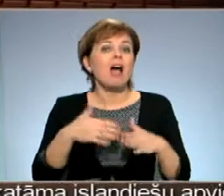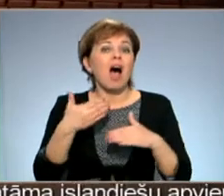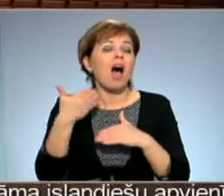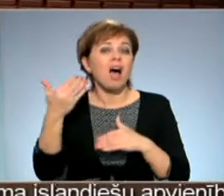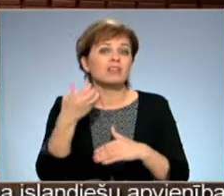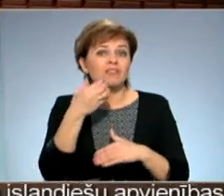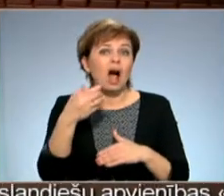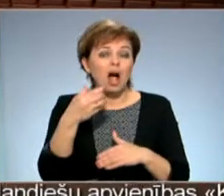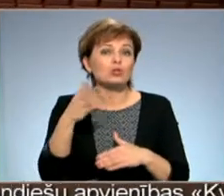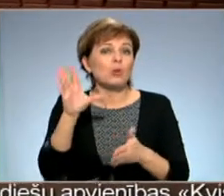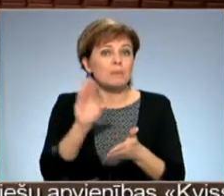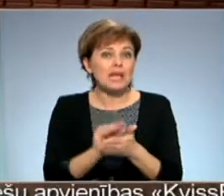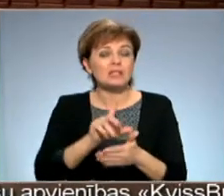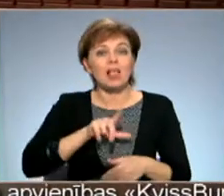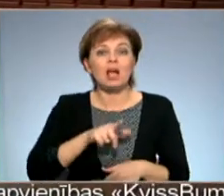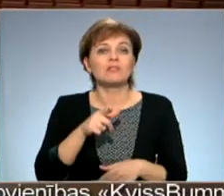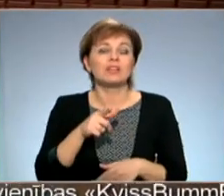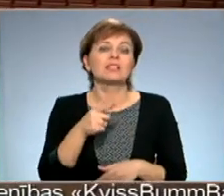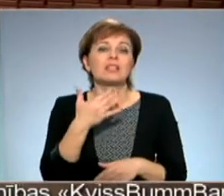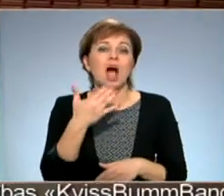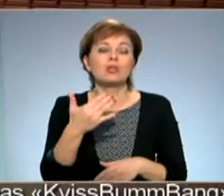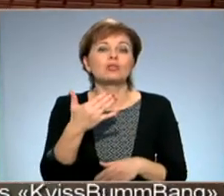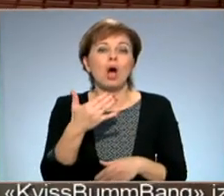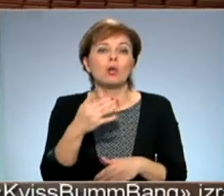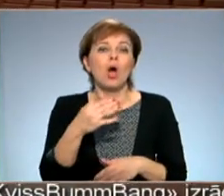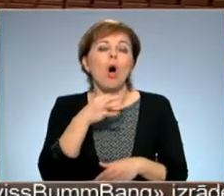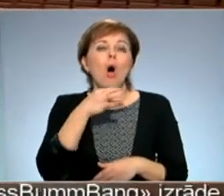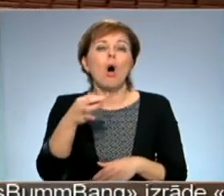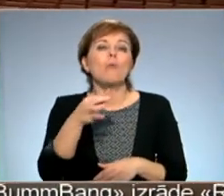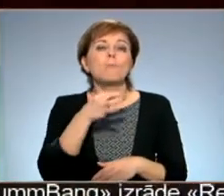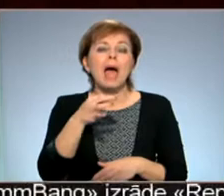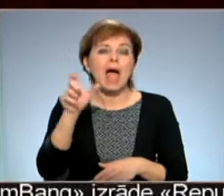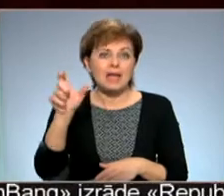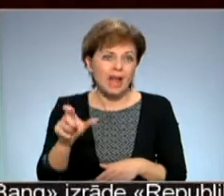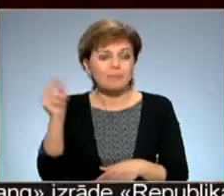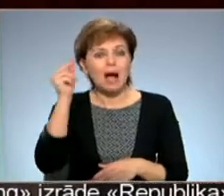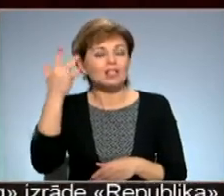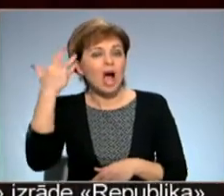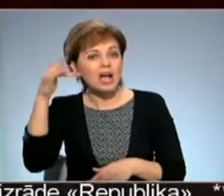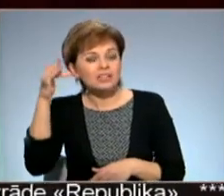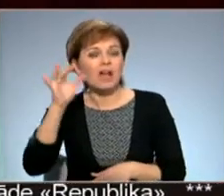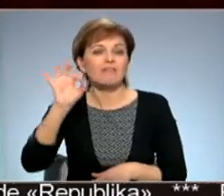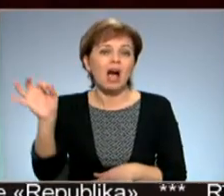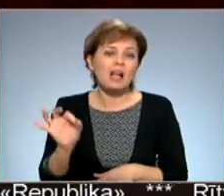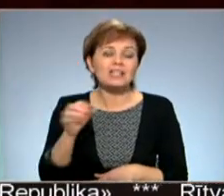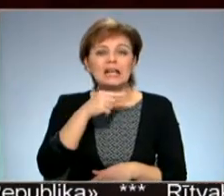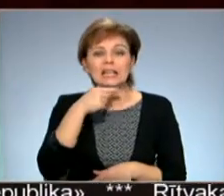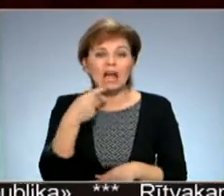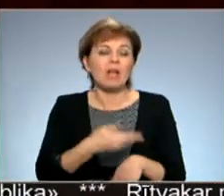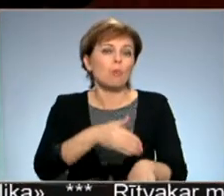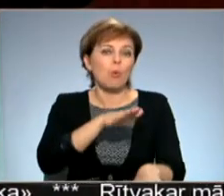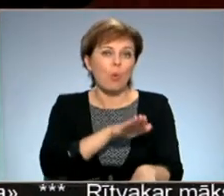studiju pieredze ir Latvijas Nacionālās operas koncertmeistarei Ērikai Apēnei. Viņa studējusi gan ASV, gan Vācijā, arī Krievijā un